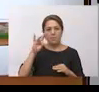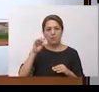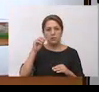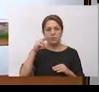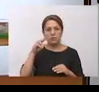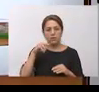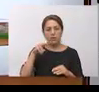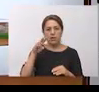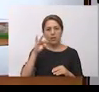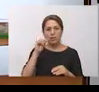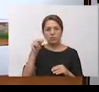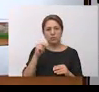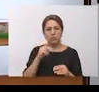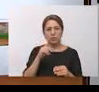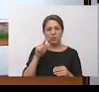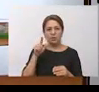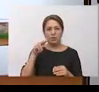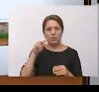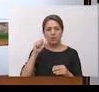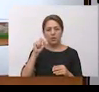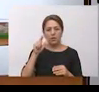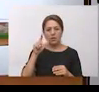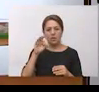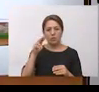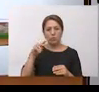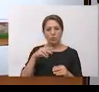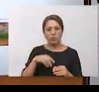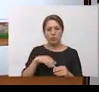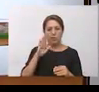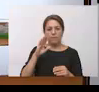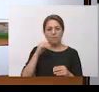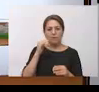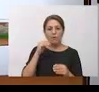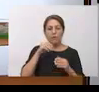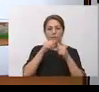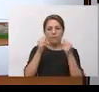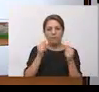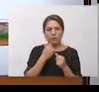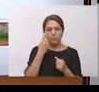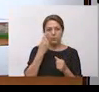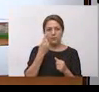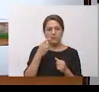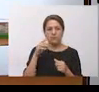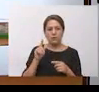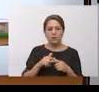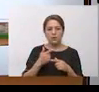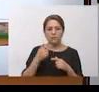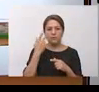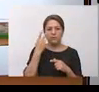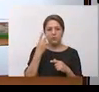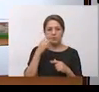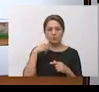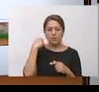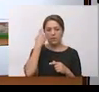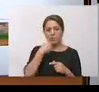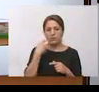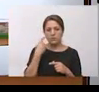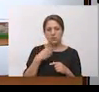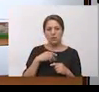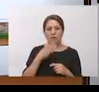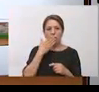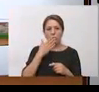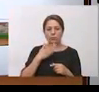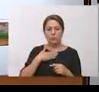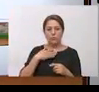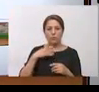себе глагол в форме первого или второго лица, а также глаголы в повелительном наклонении. Например, «люблю грозу